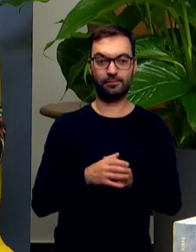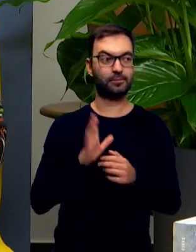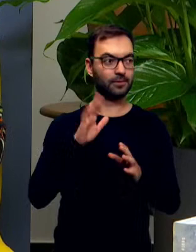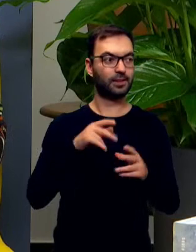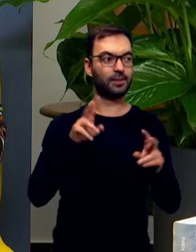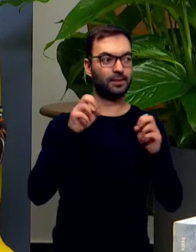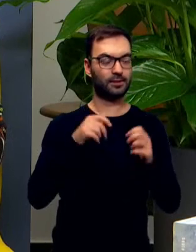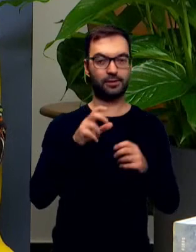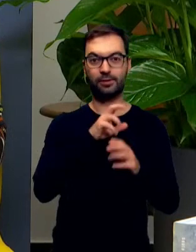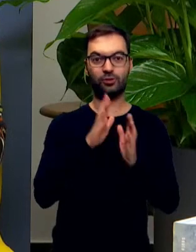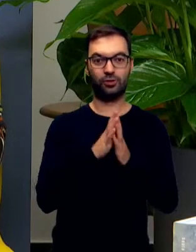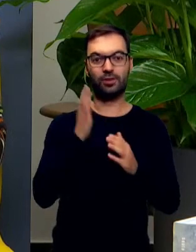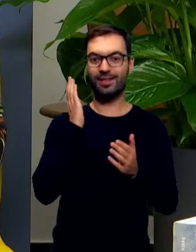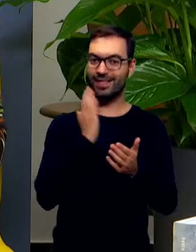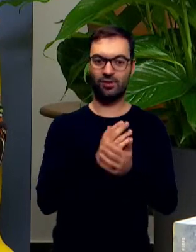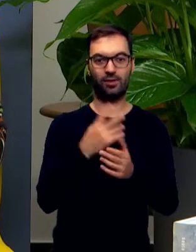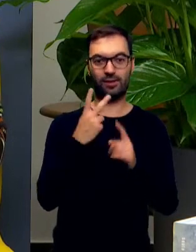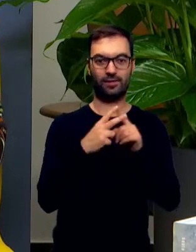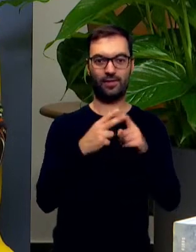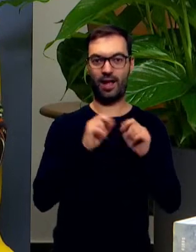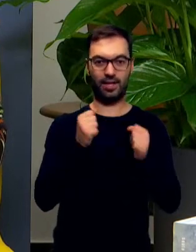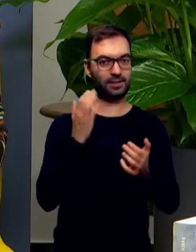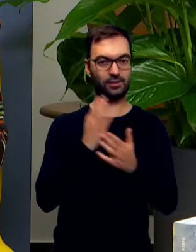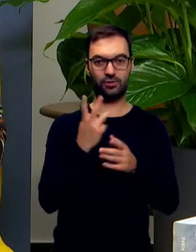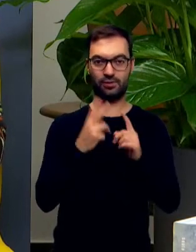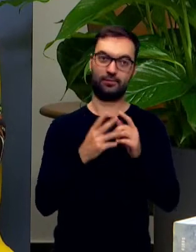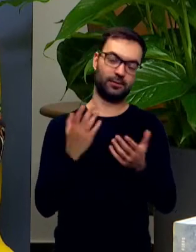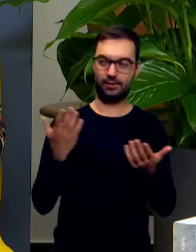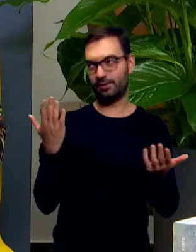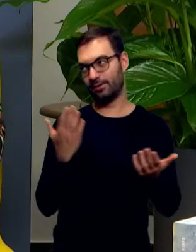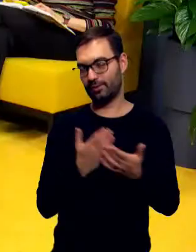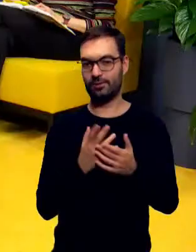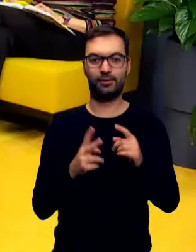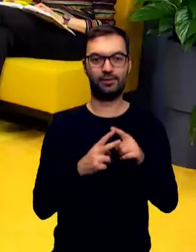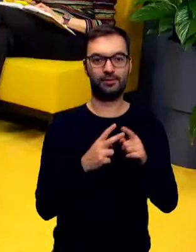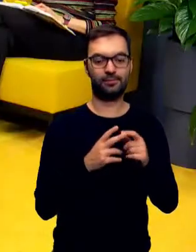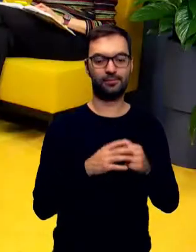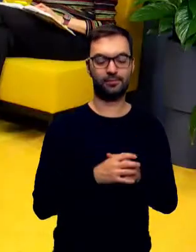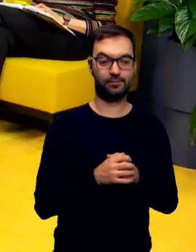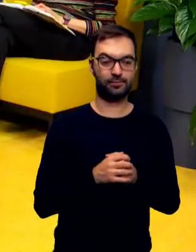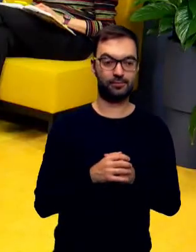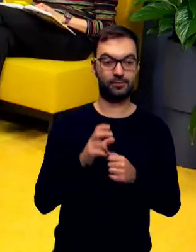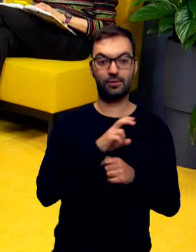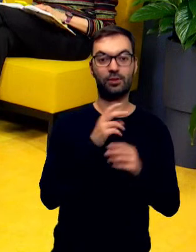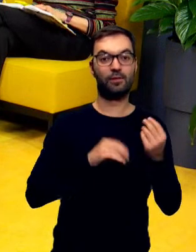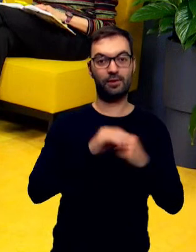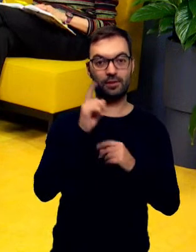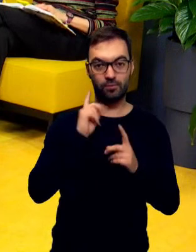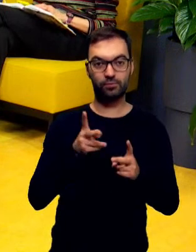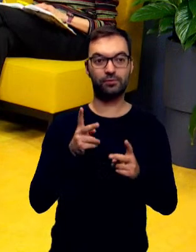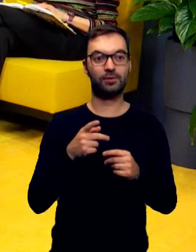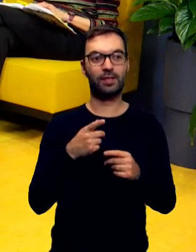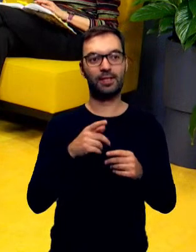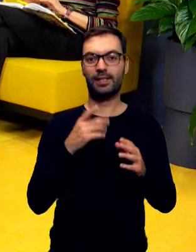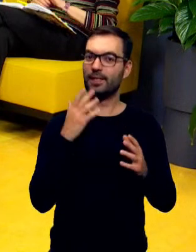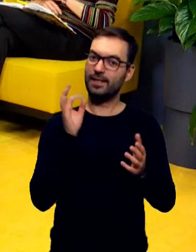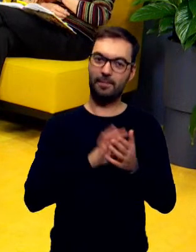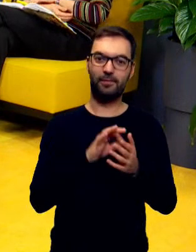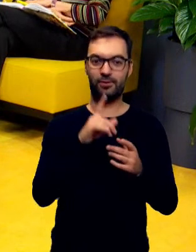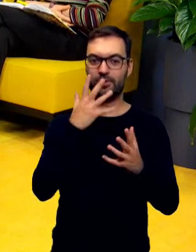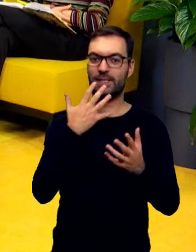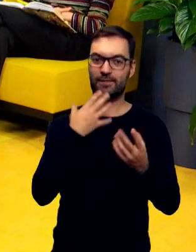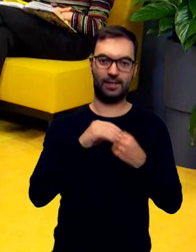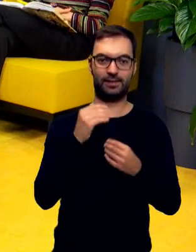dobrze, to ja zacytuję. Czy w książce są tylko te dwie akcje? Tylko. Mhm. Czy jest ich więcej, bo apetyt na nią będzie